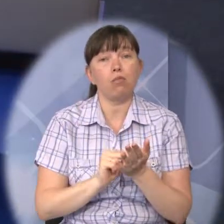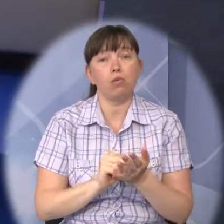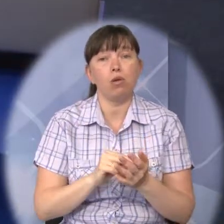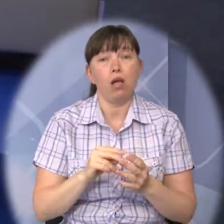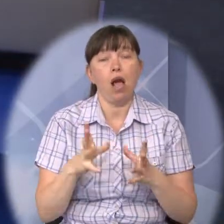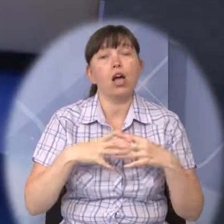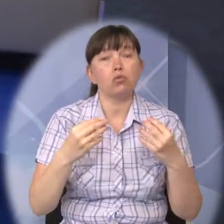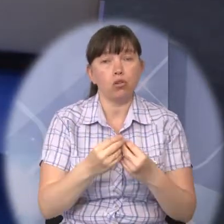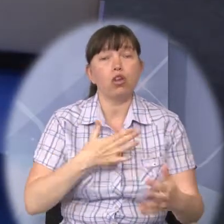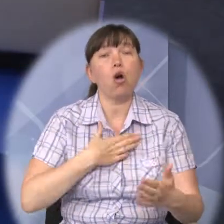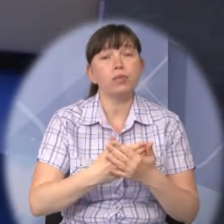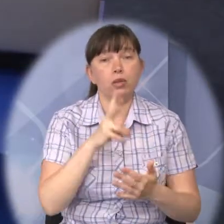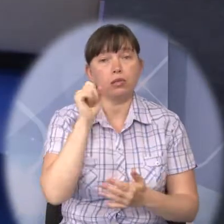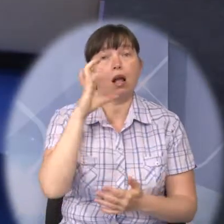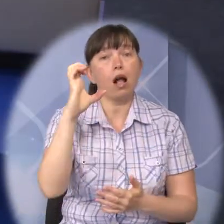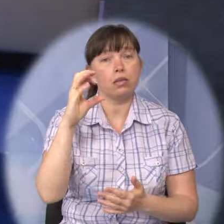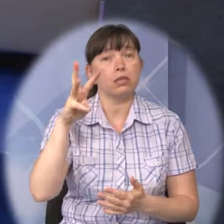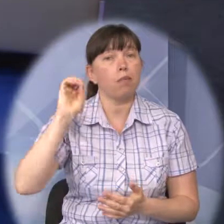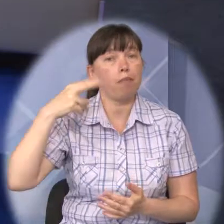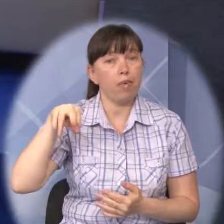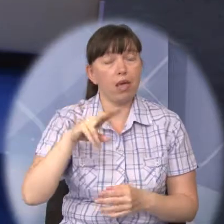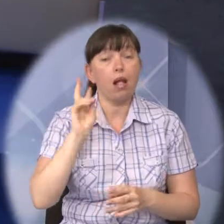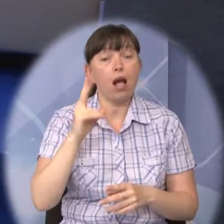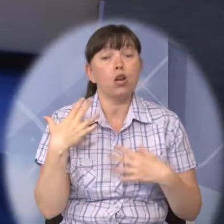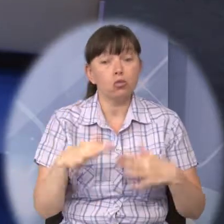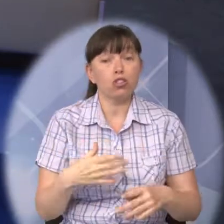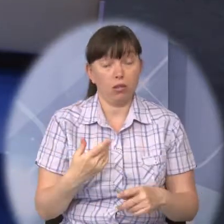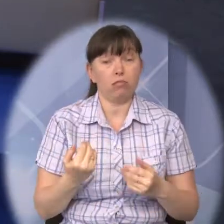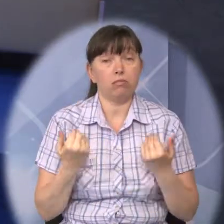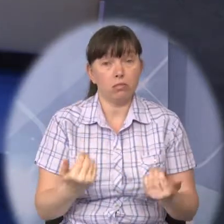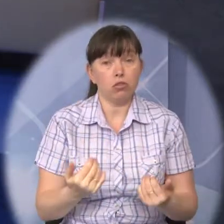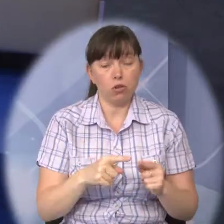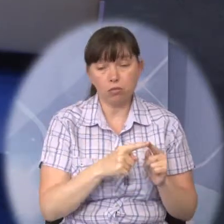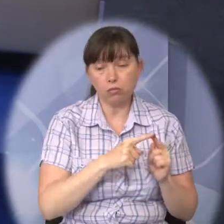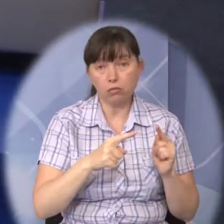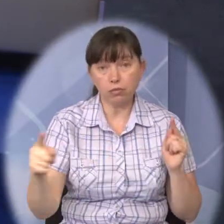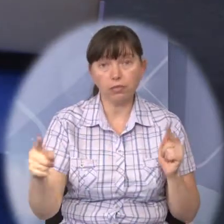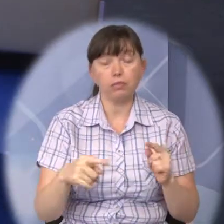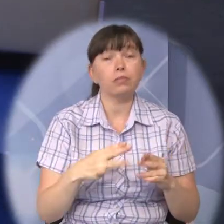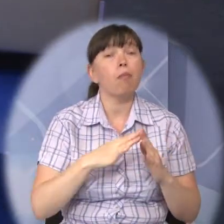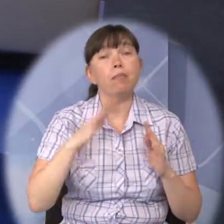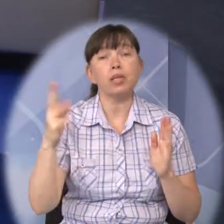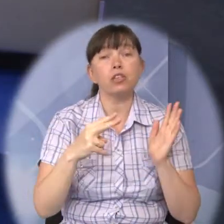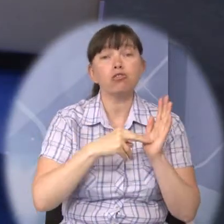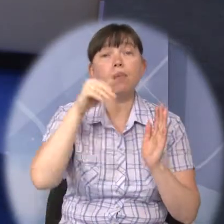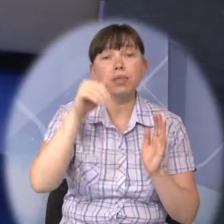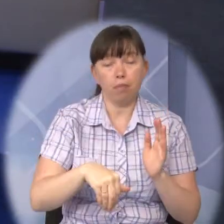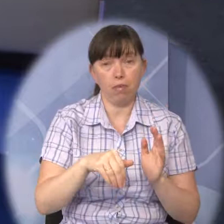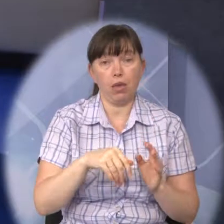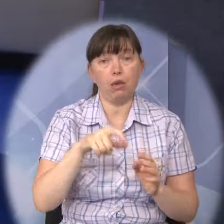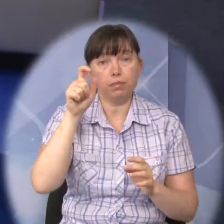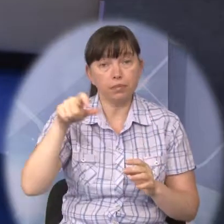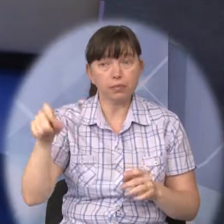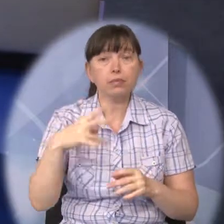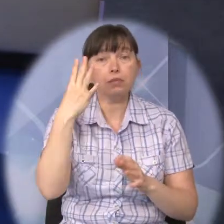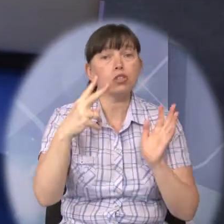exemplul Asociației Puștești Casmed, care deja în toți anii săi de activitate a deservit peste 7500 de beneficiari